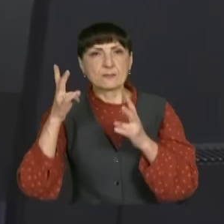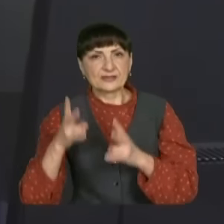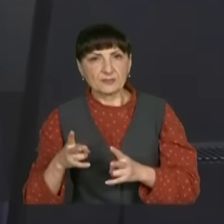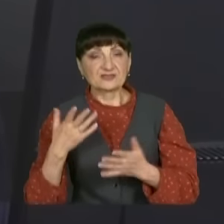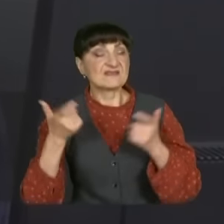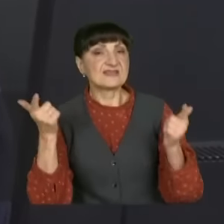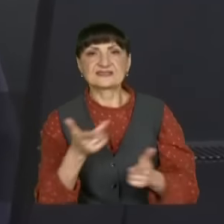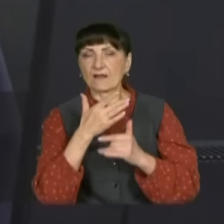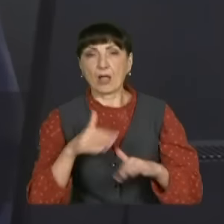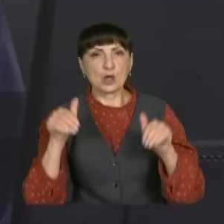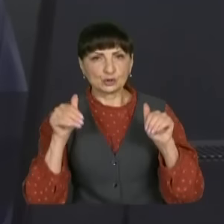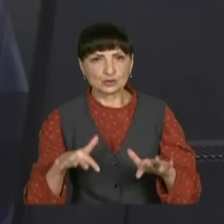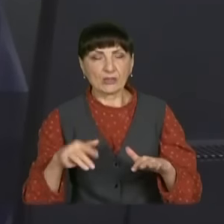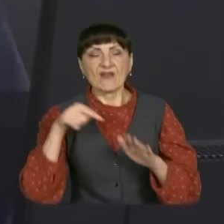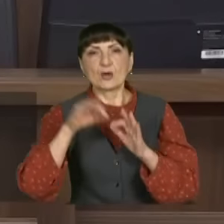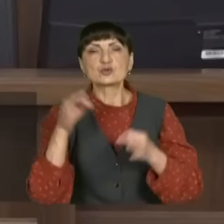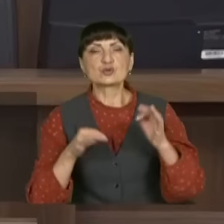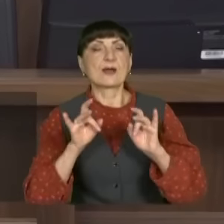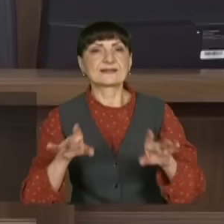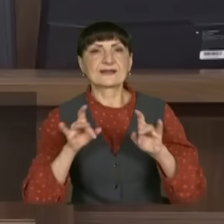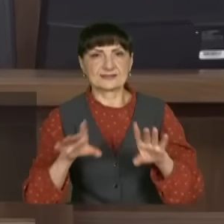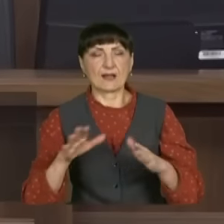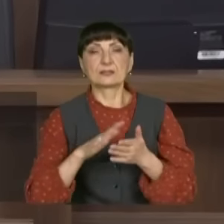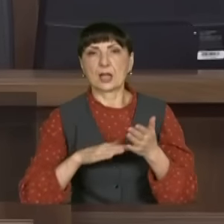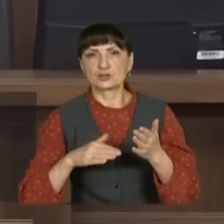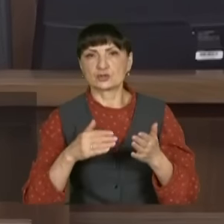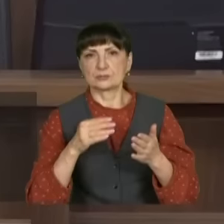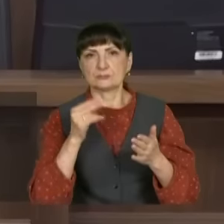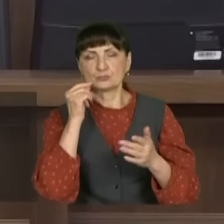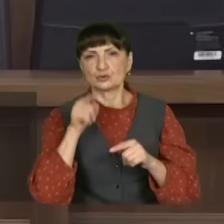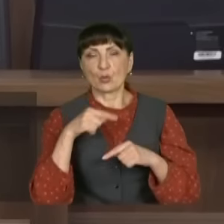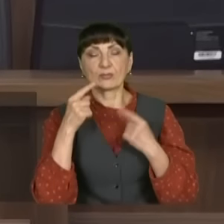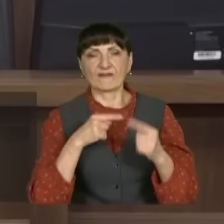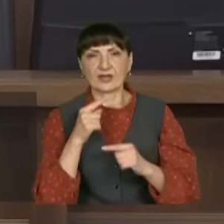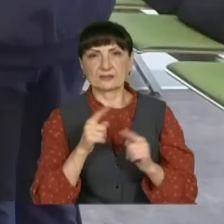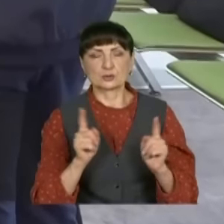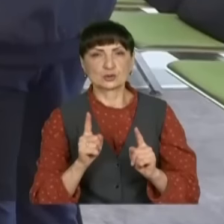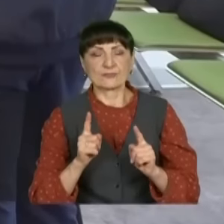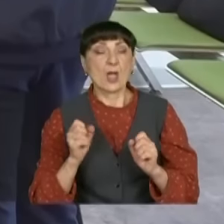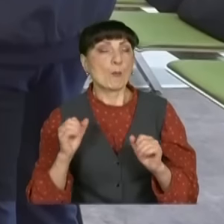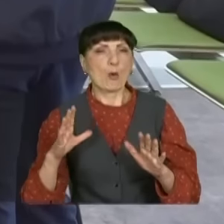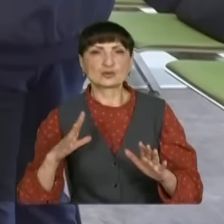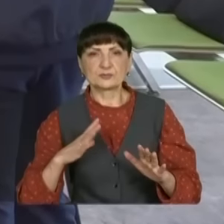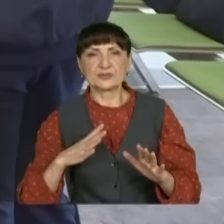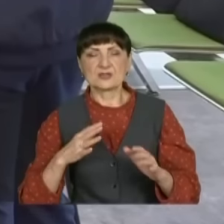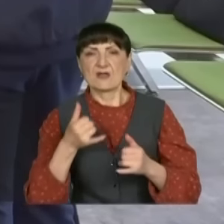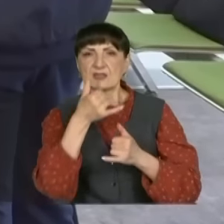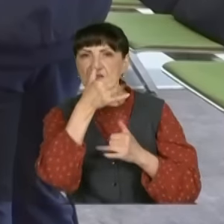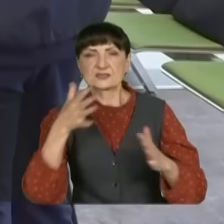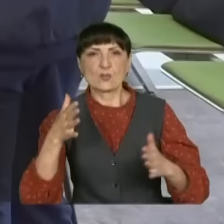несогласия с вердикта в кулуарах суда рассказал Айбек ангель при этом он отметил что скорее всего не сможет